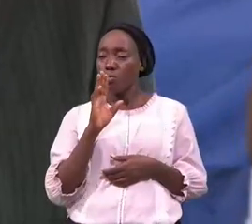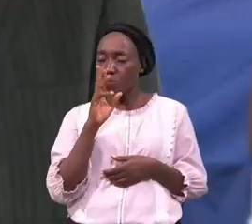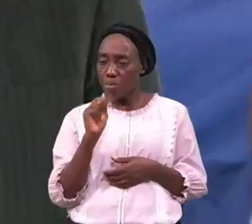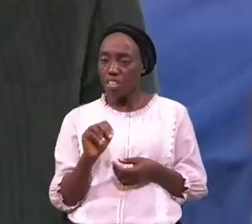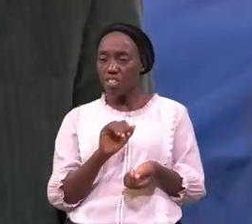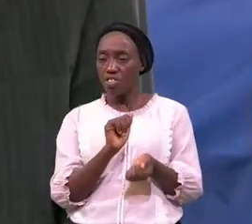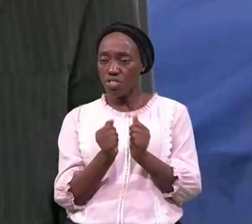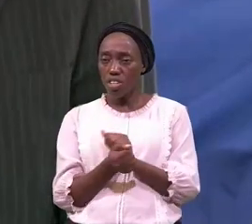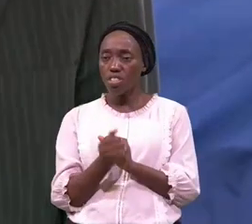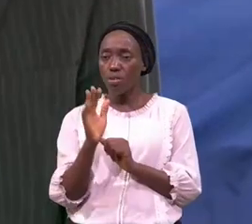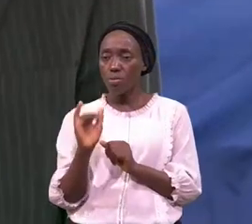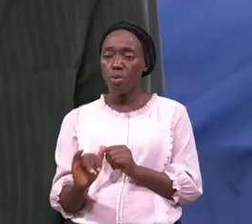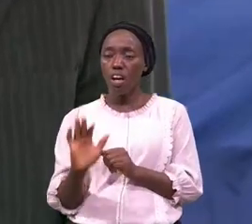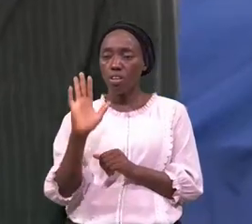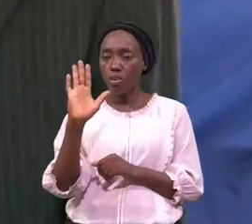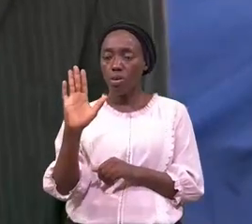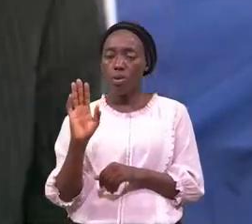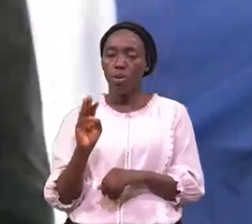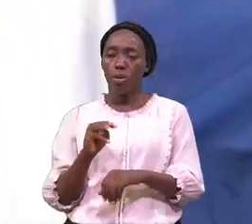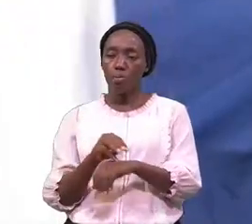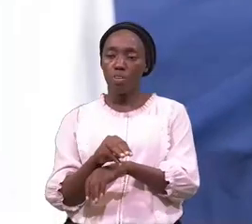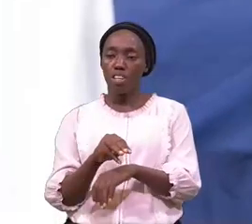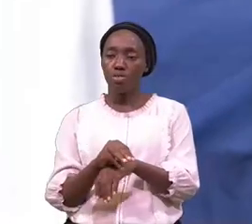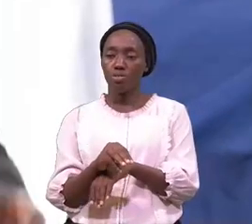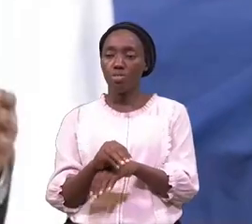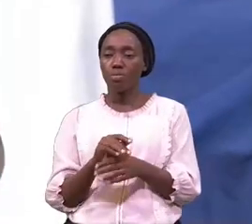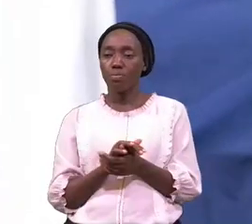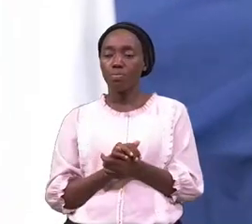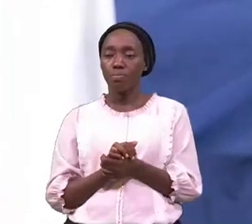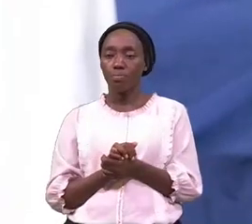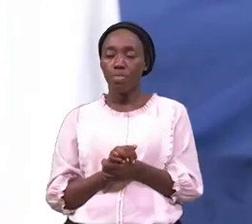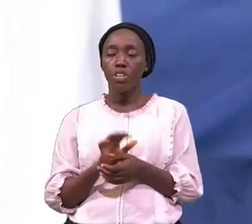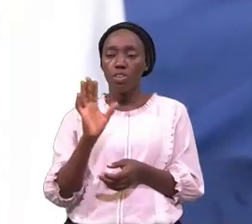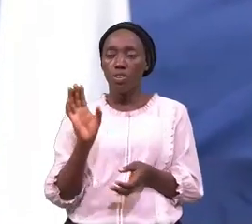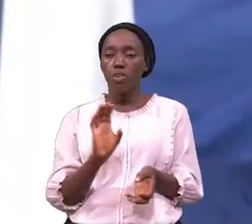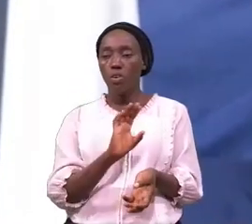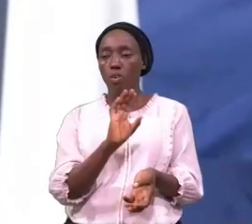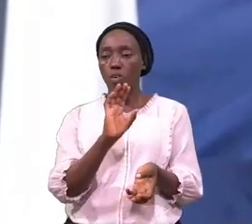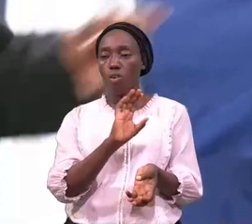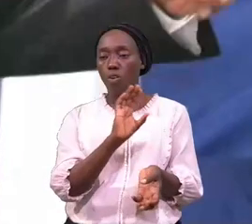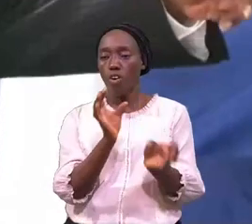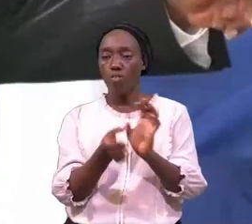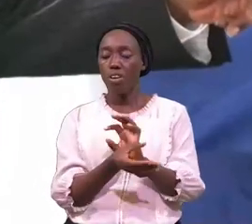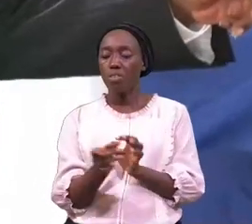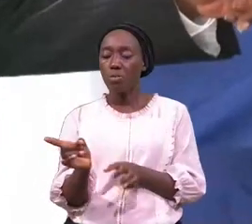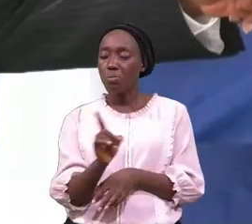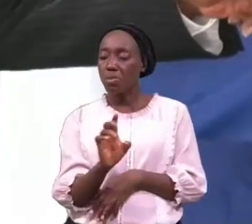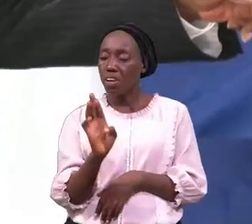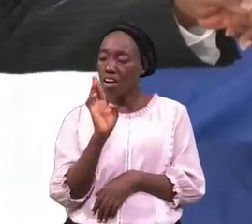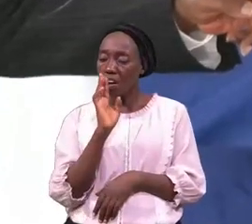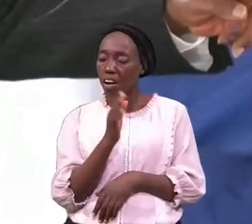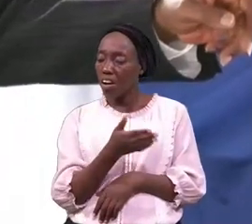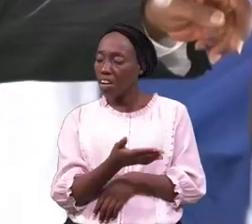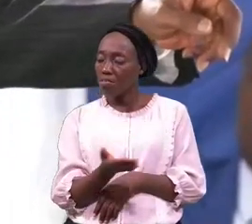Quelle vie a été transformée par ton ministère? T'es converti, où sont-ils? Regarde celui-là,